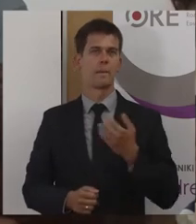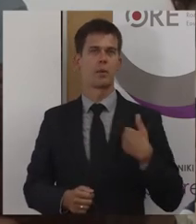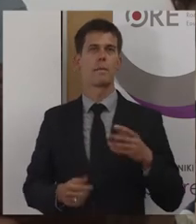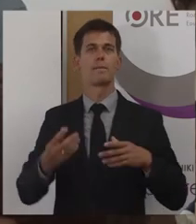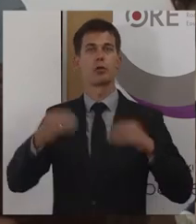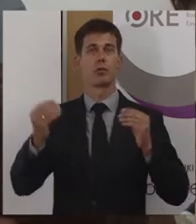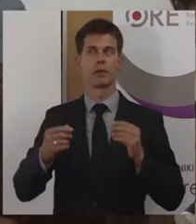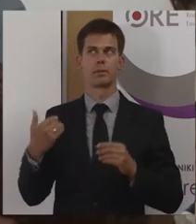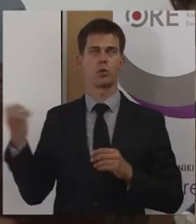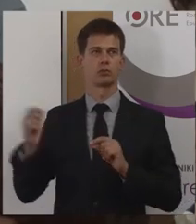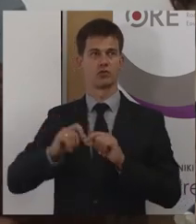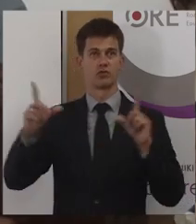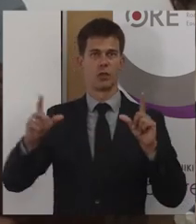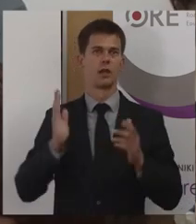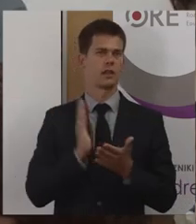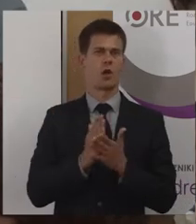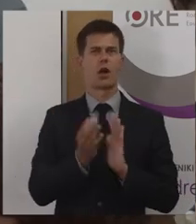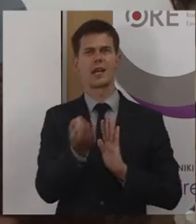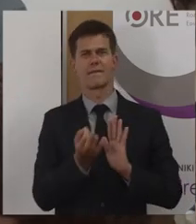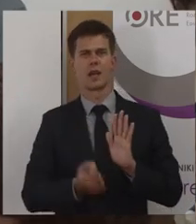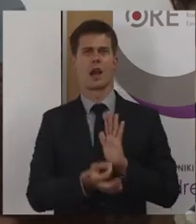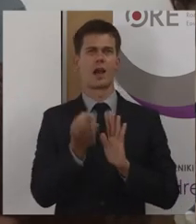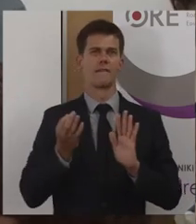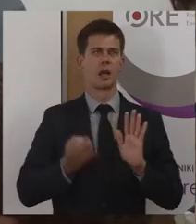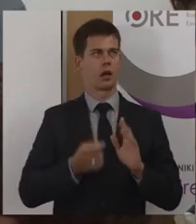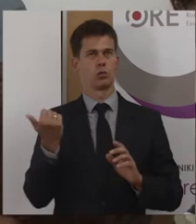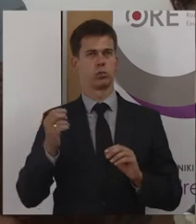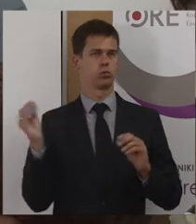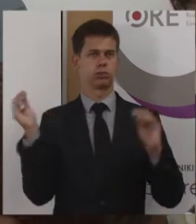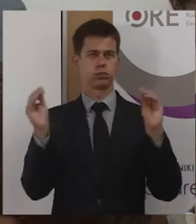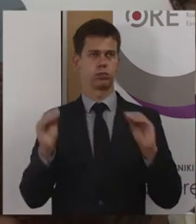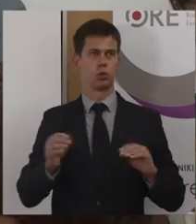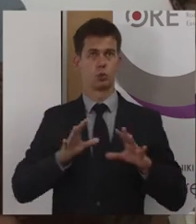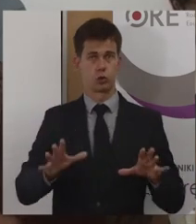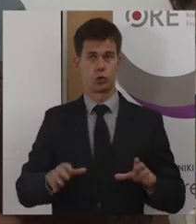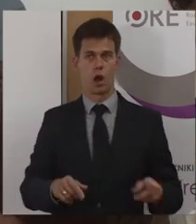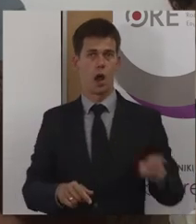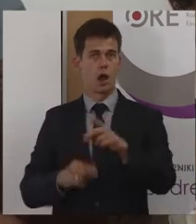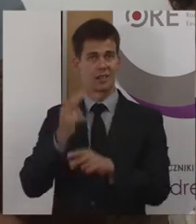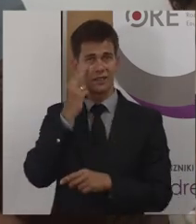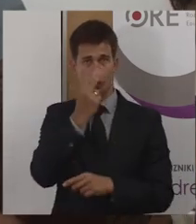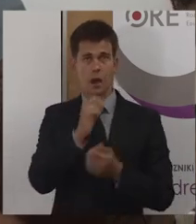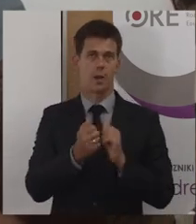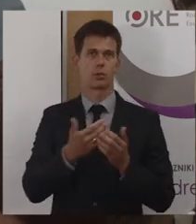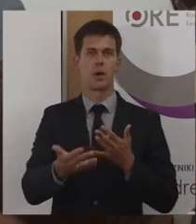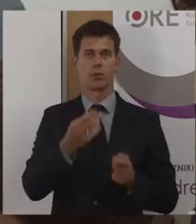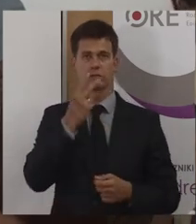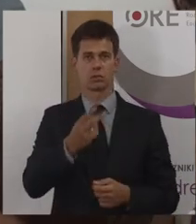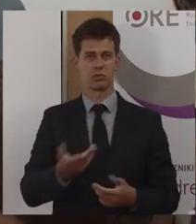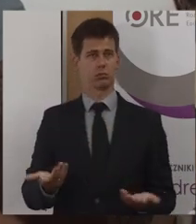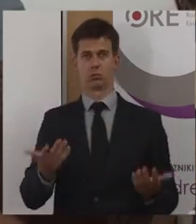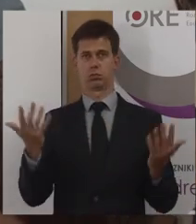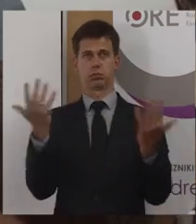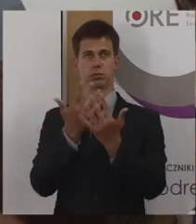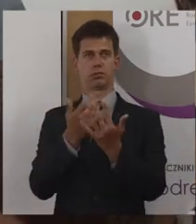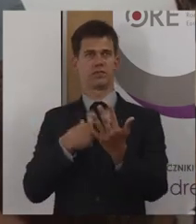Pierwsza prezentacja była mocno graficzna i w wielu wypadkach dla osób słabowidzących byłaby niedostępna. I nie tylko ze względu na grafikę, ale